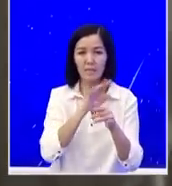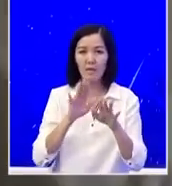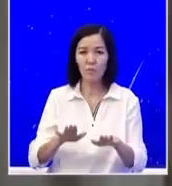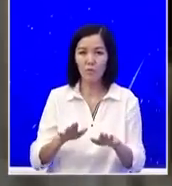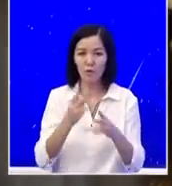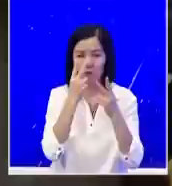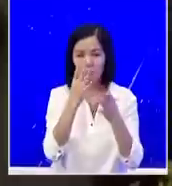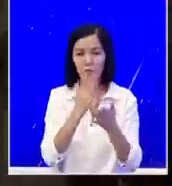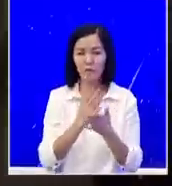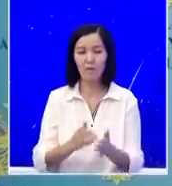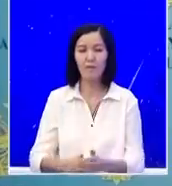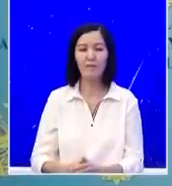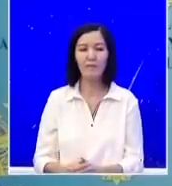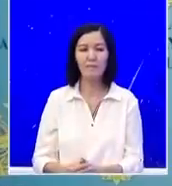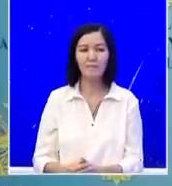көрсетті.